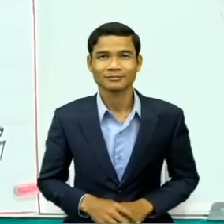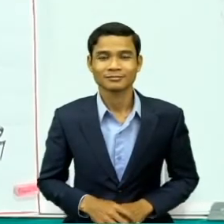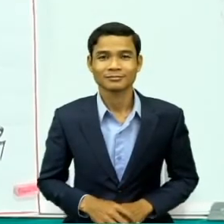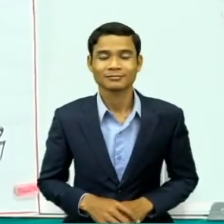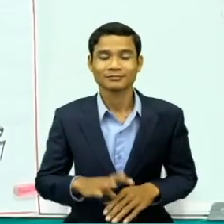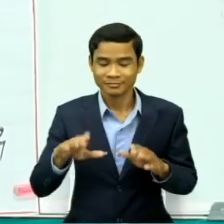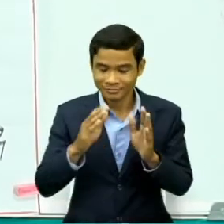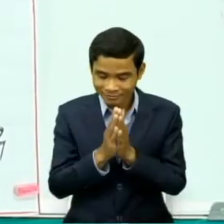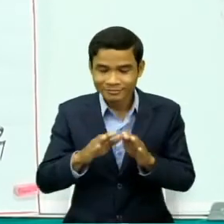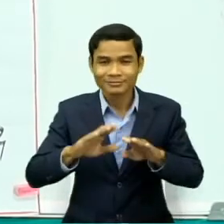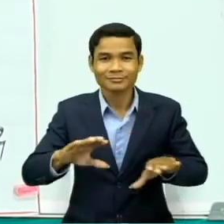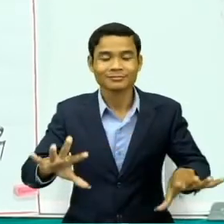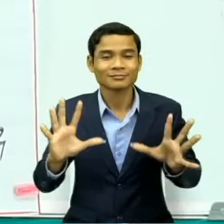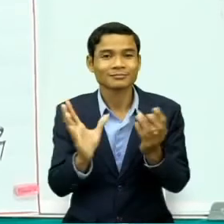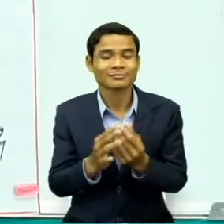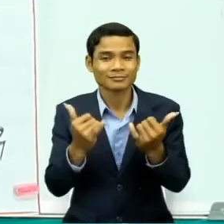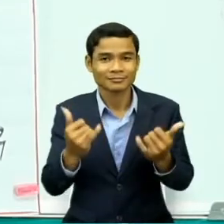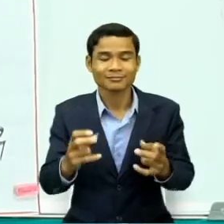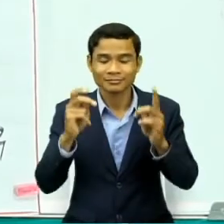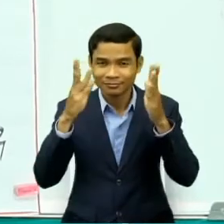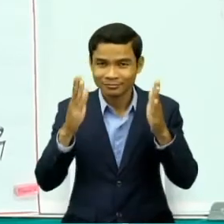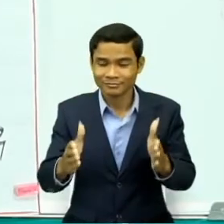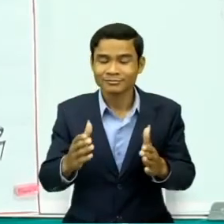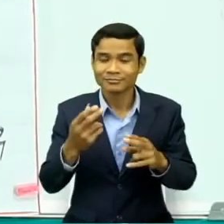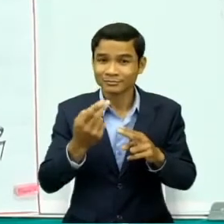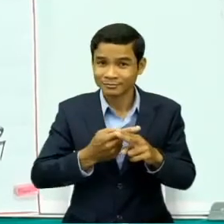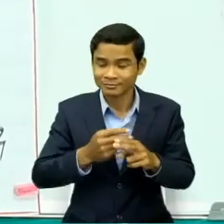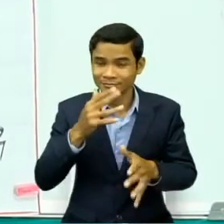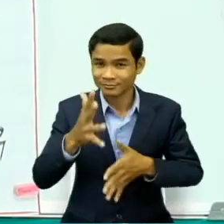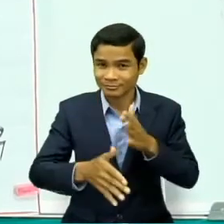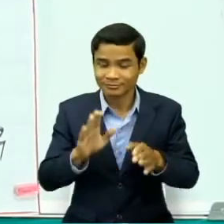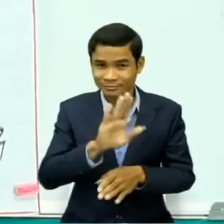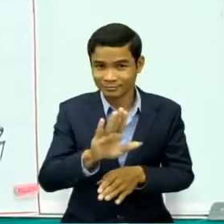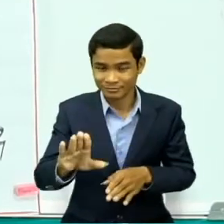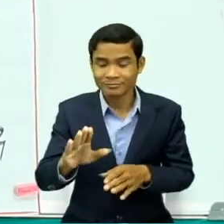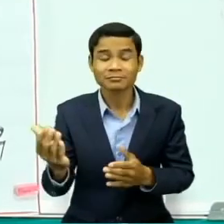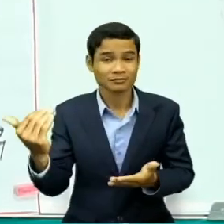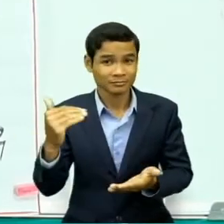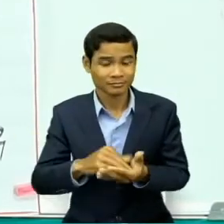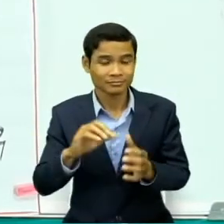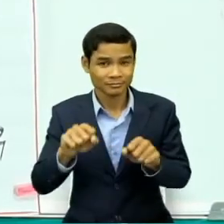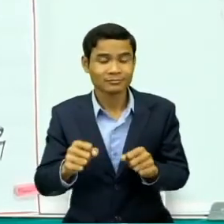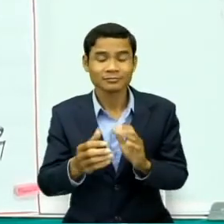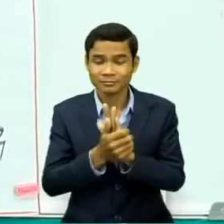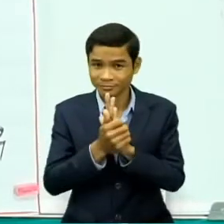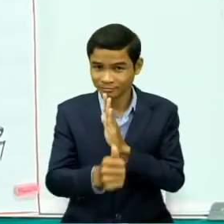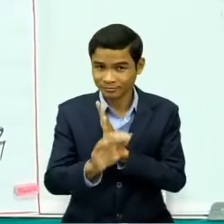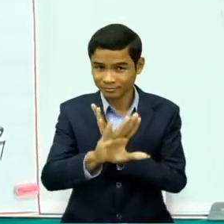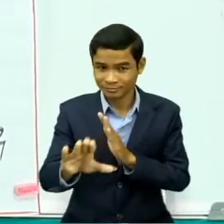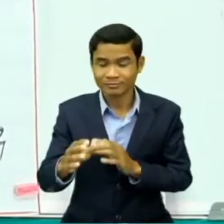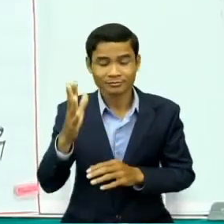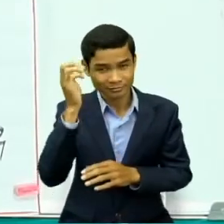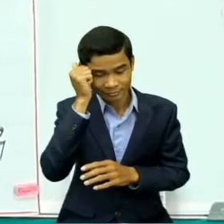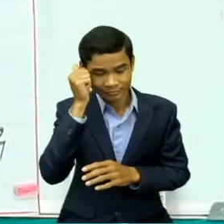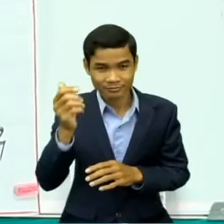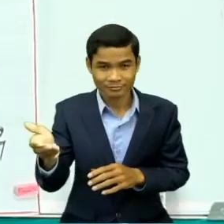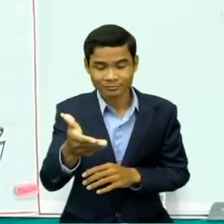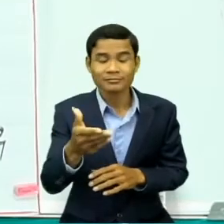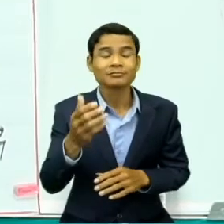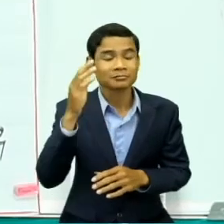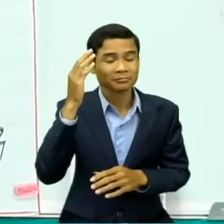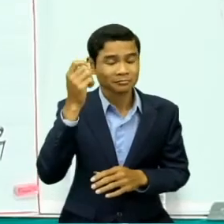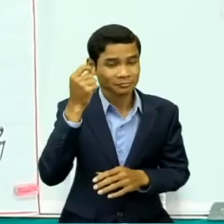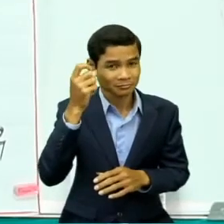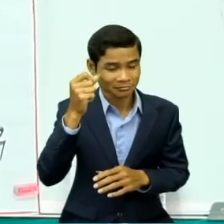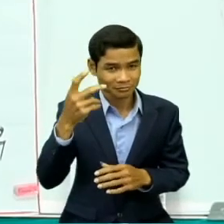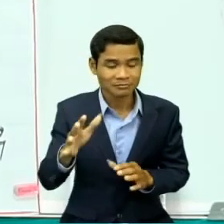chào con con này lại nhà kêu non con hát an đặc luôn ai mà đồng tiết đam bay ở căn tái stuart nè con đã chơi hái con chăm